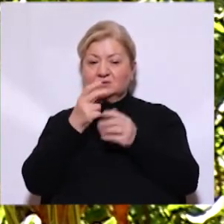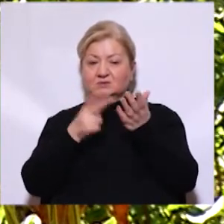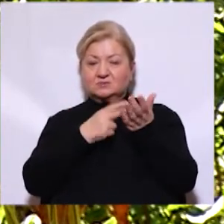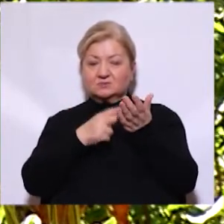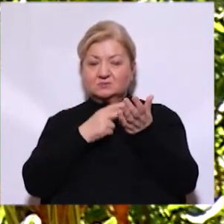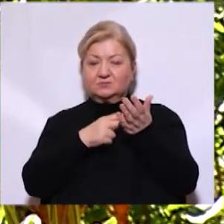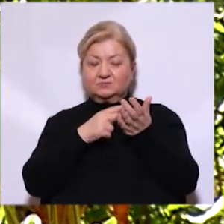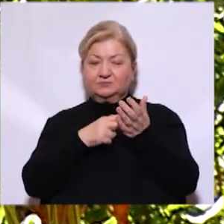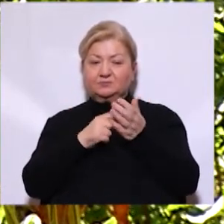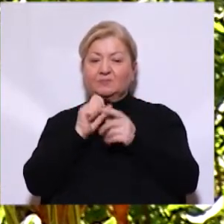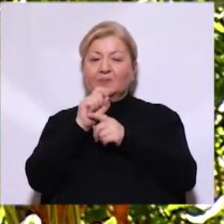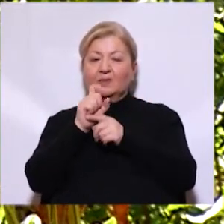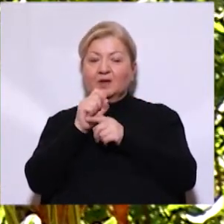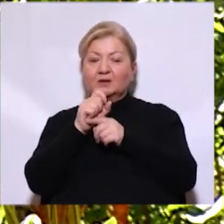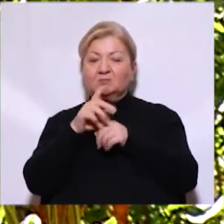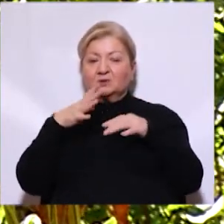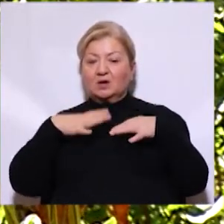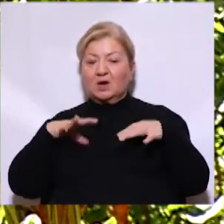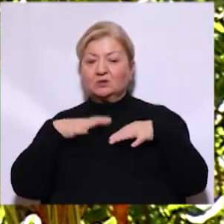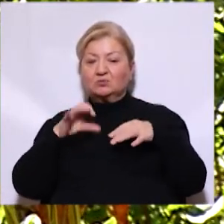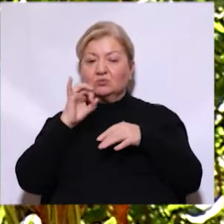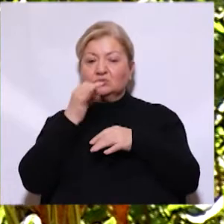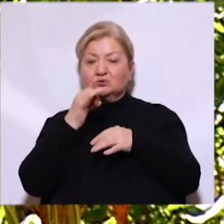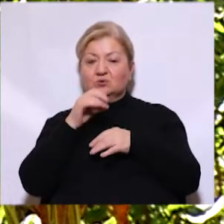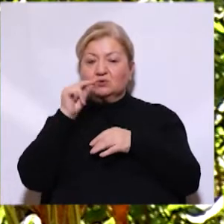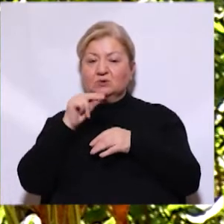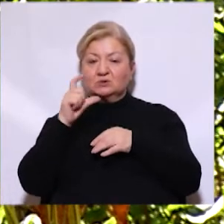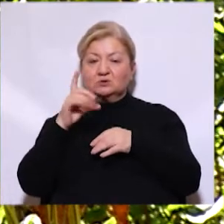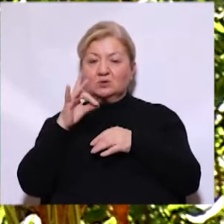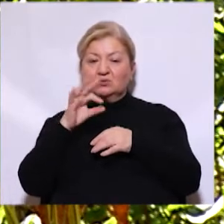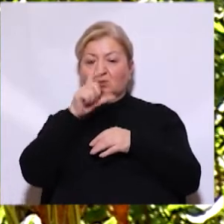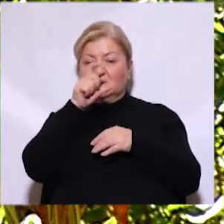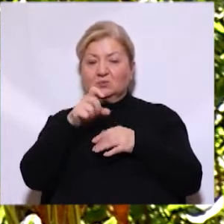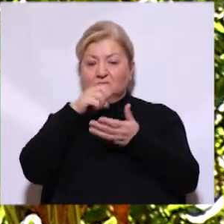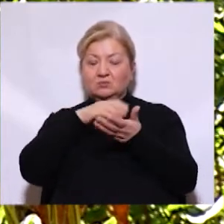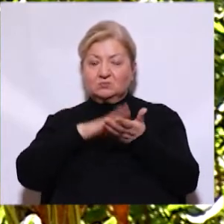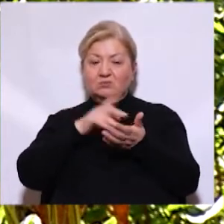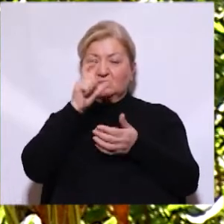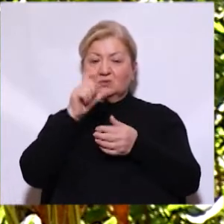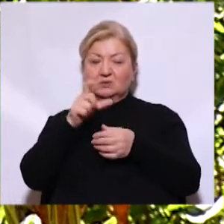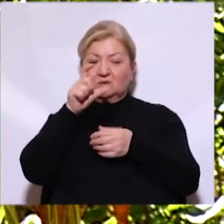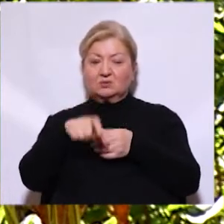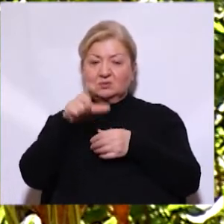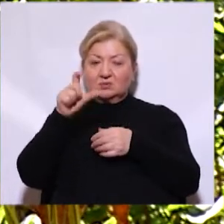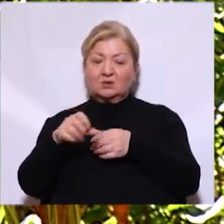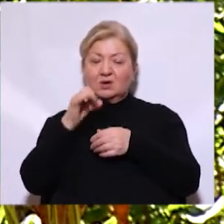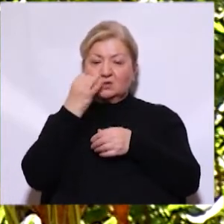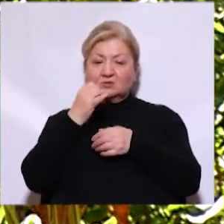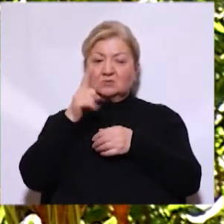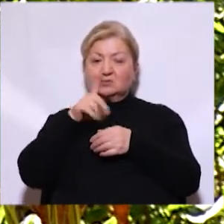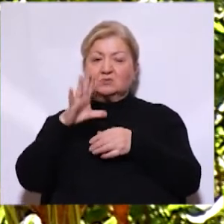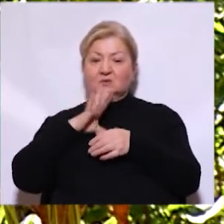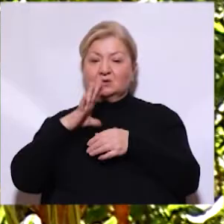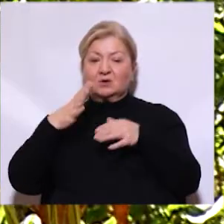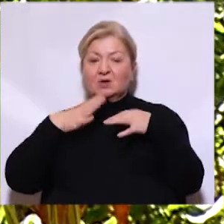საინტერესო წიგნი 11 ქართული ისტორია ჩერნობილიდან და აქ ასახულია ადამიანების ისტორიები, რომლებიც